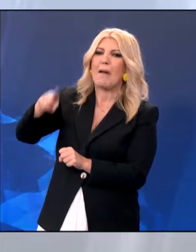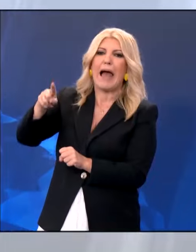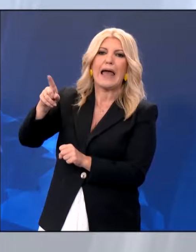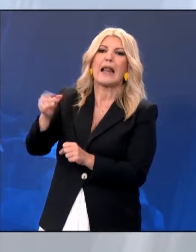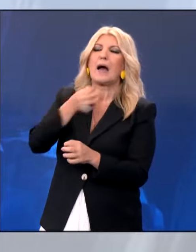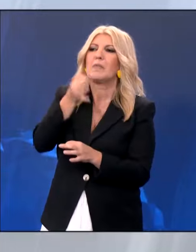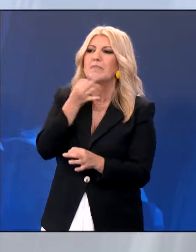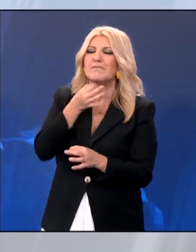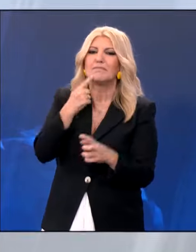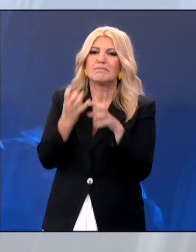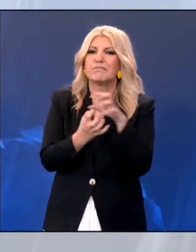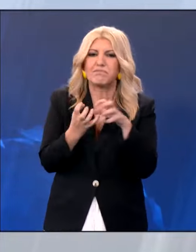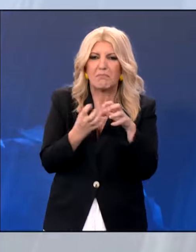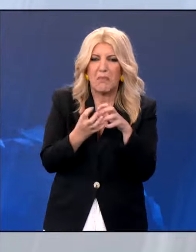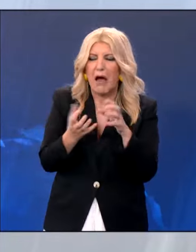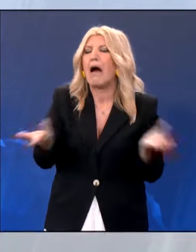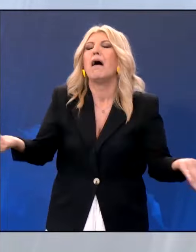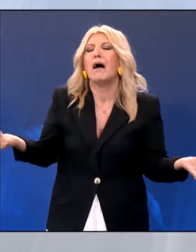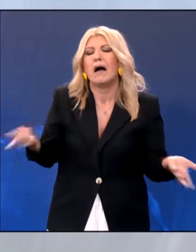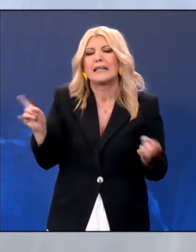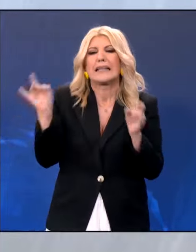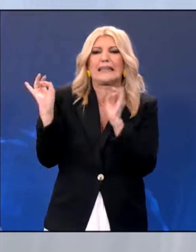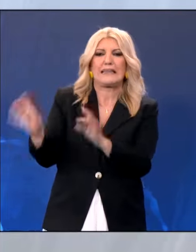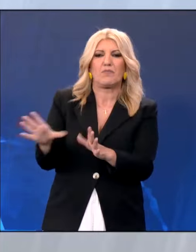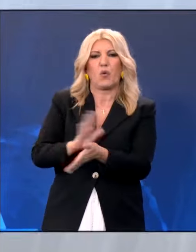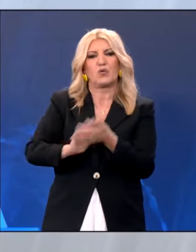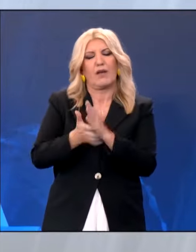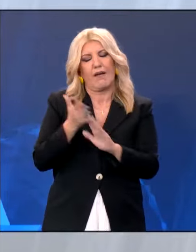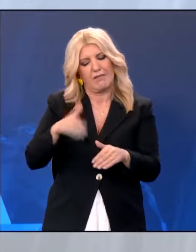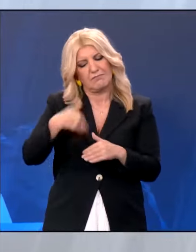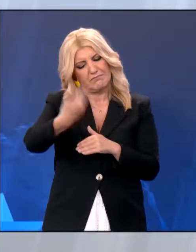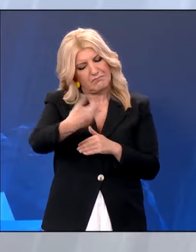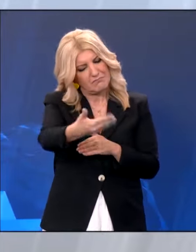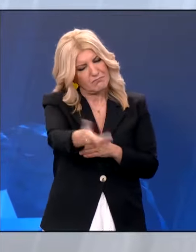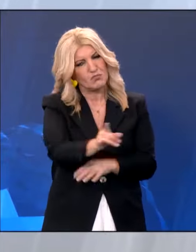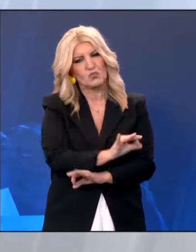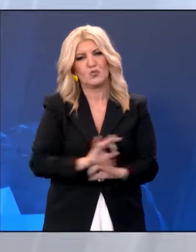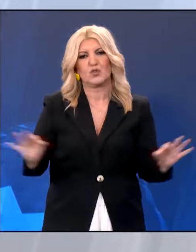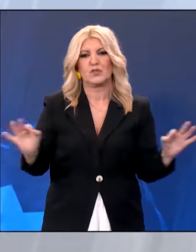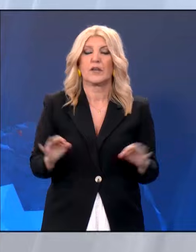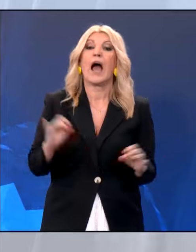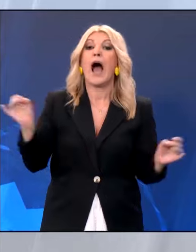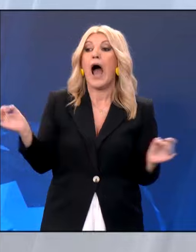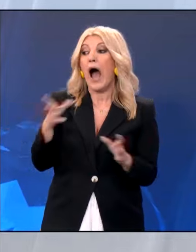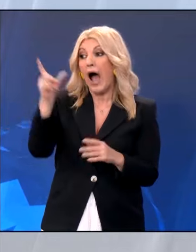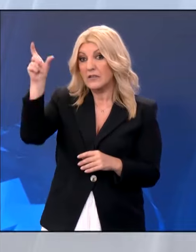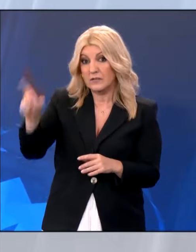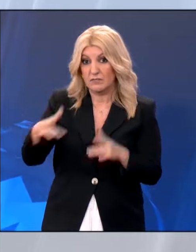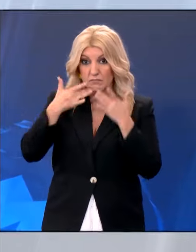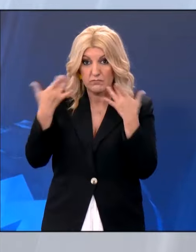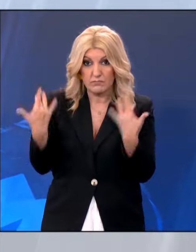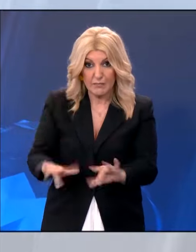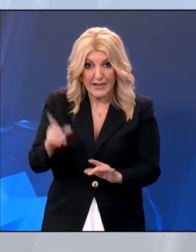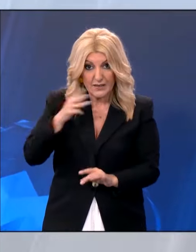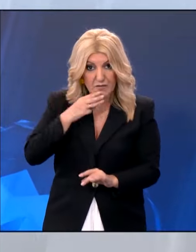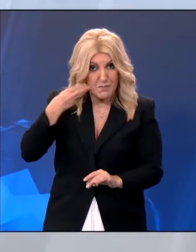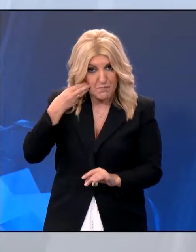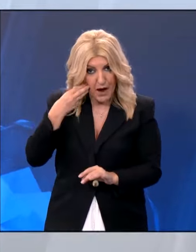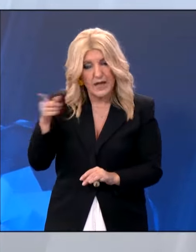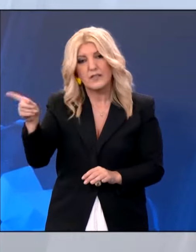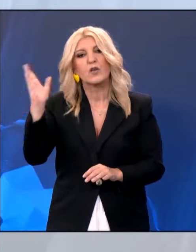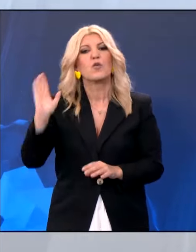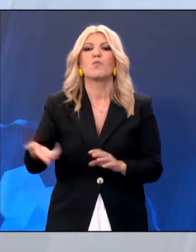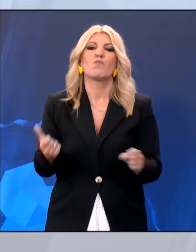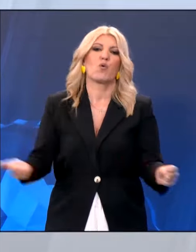αποσυρθεί ο Τζο Μπάιντεν, η Κάμαλα Χάρις αυτομάτως γίνεται πρόεδρος των Ηνωμένων Πολιτειών, όχι όμως και υποψήφια για την επόμενη